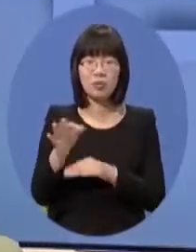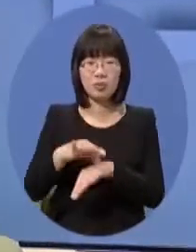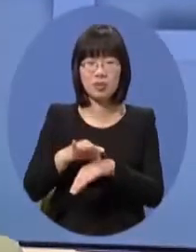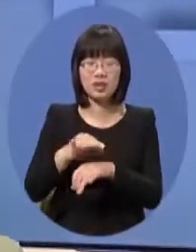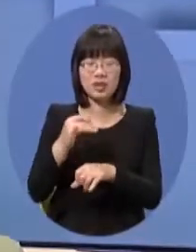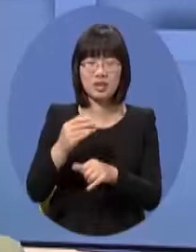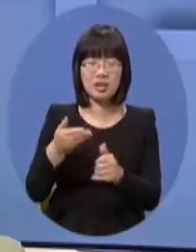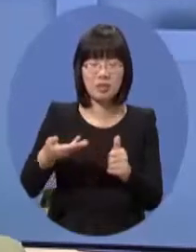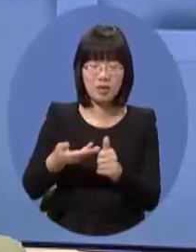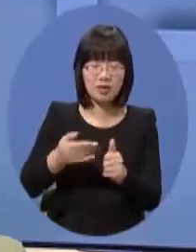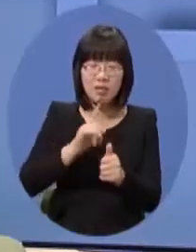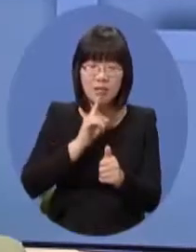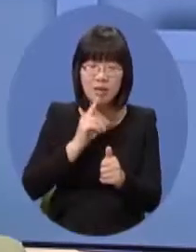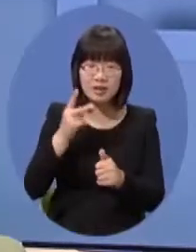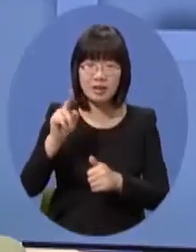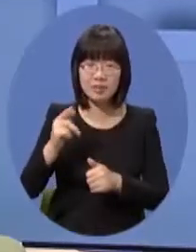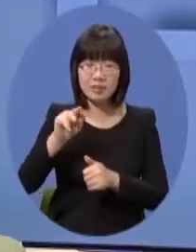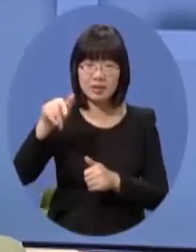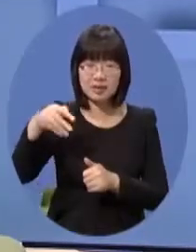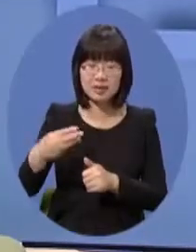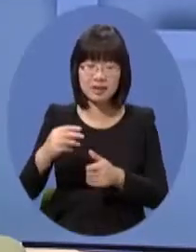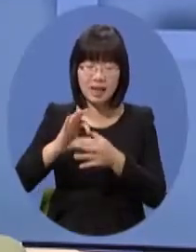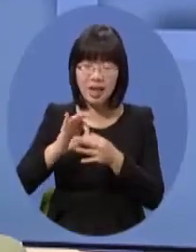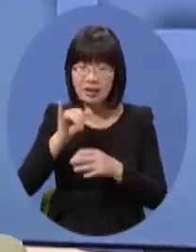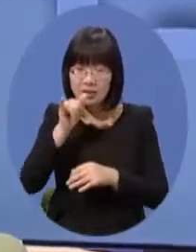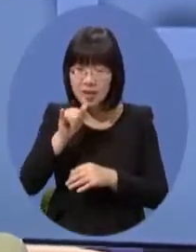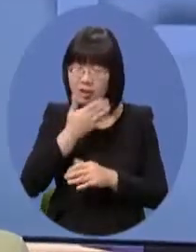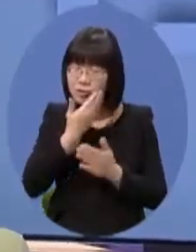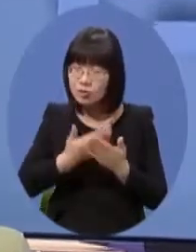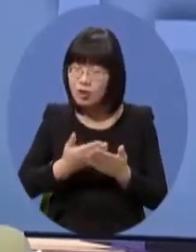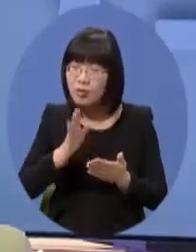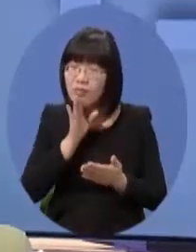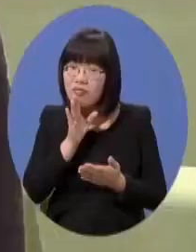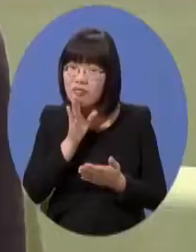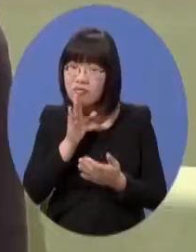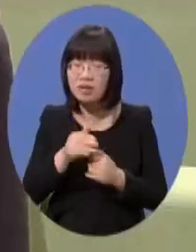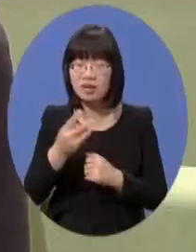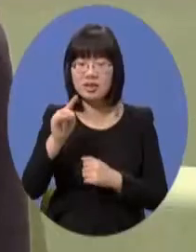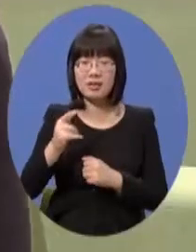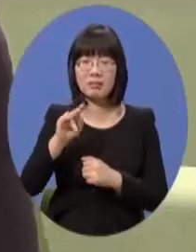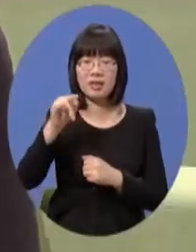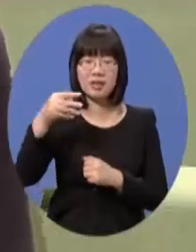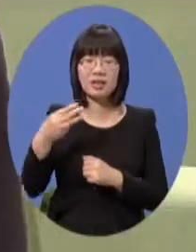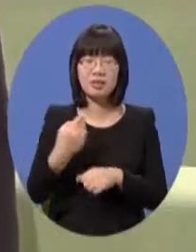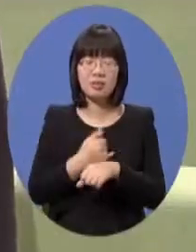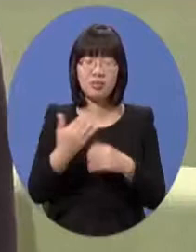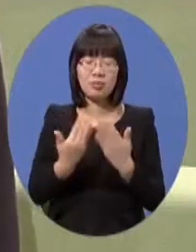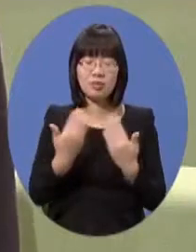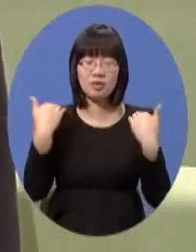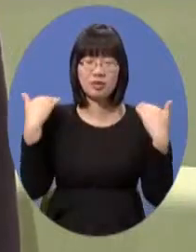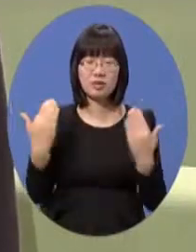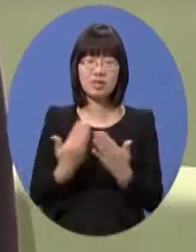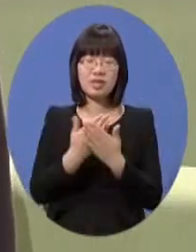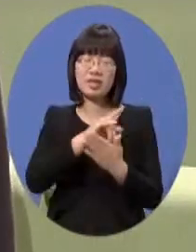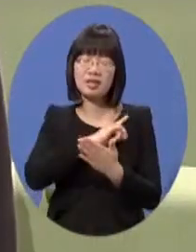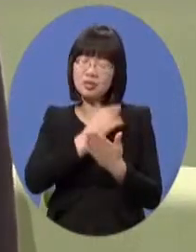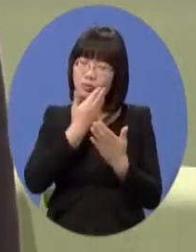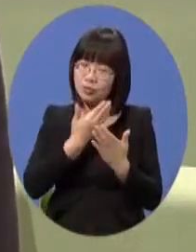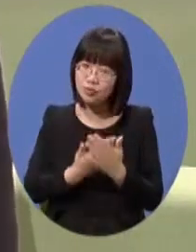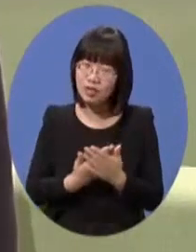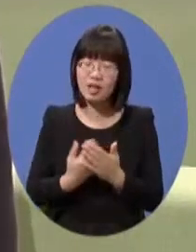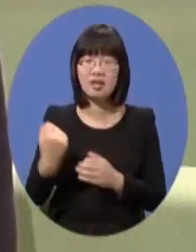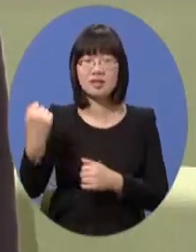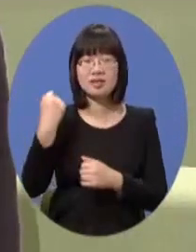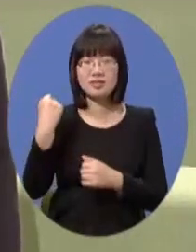살코기를 먹여라. 네. 이게 단백질에 관한 얘기인데 아이들은 단백질도 굉장히 중요하지 않습니까? 아, 그럼요. 뭐 단백질은 모든 성장 발달에 가장 중요한